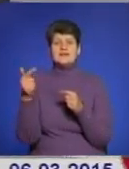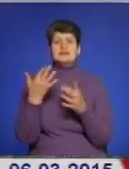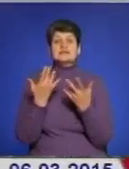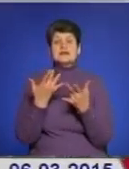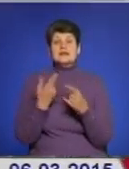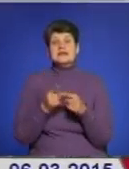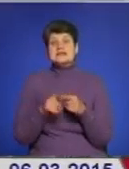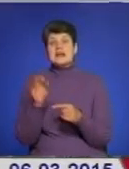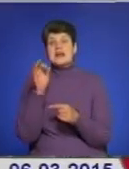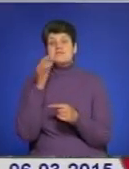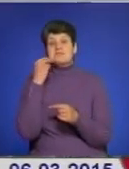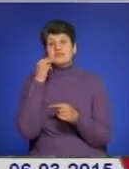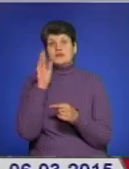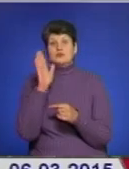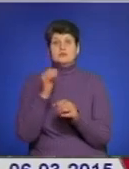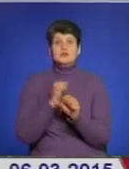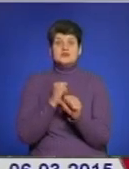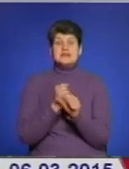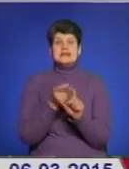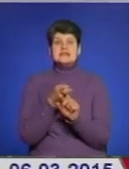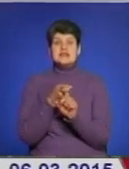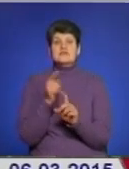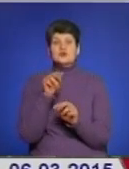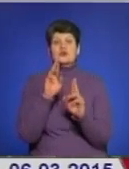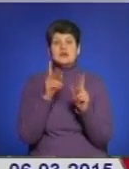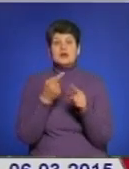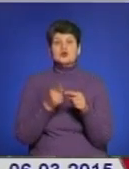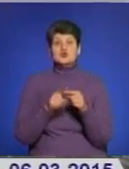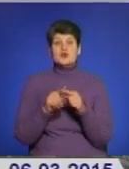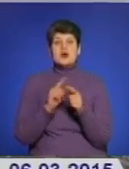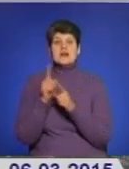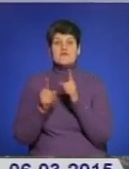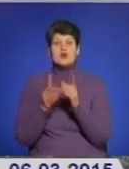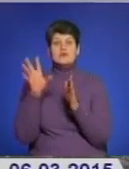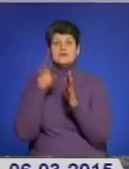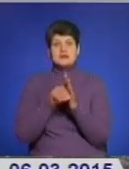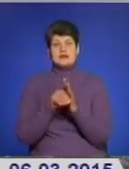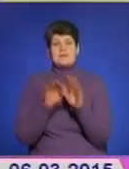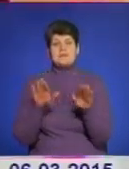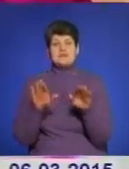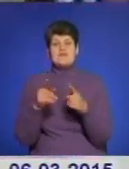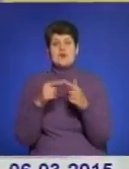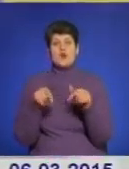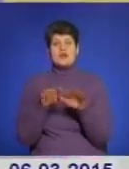механізм запрацює, залежить від того, як цю реформу втілять місцеві органи влади.